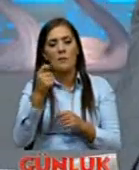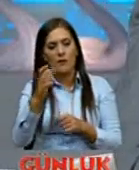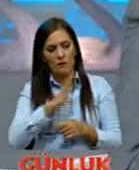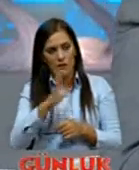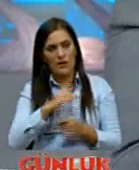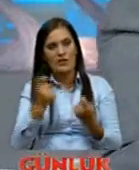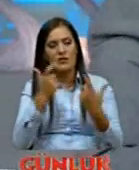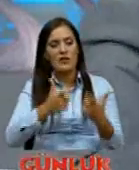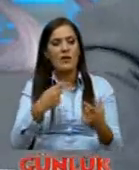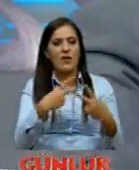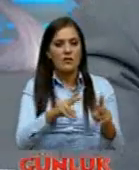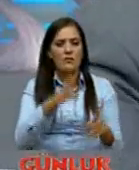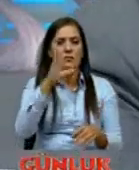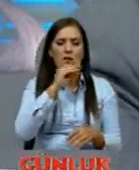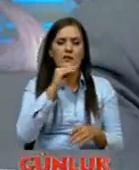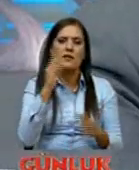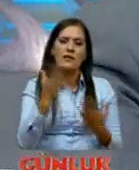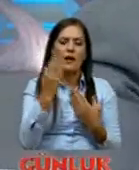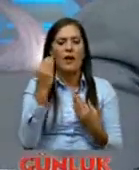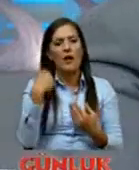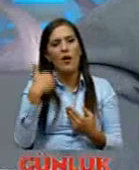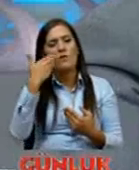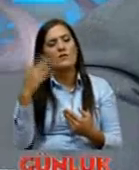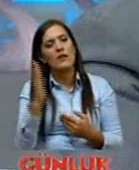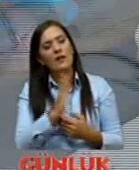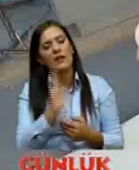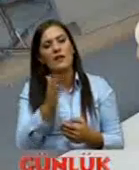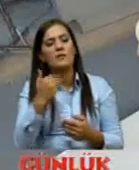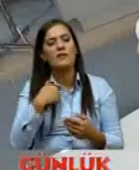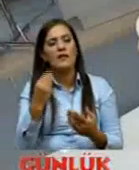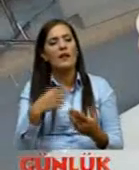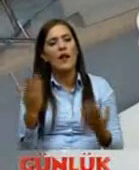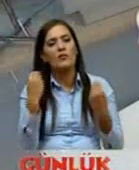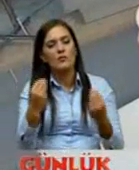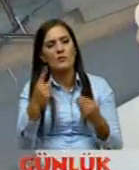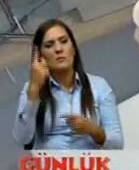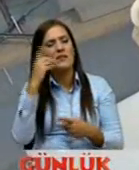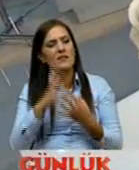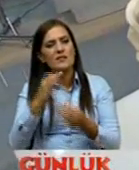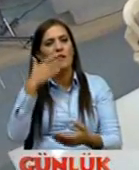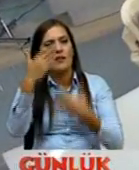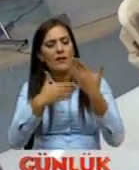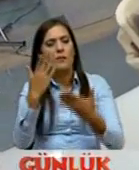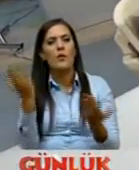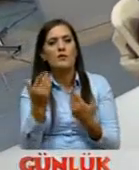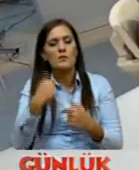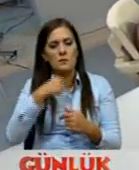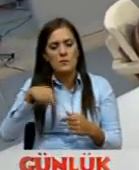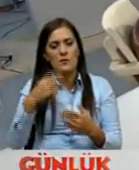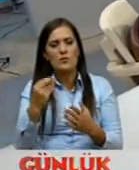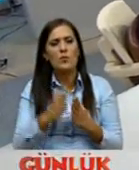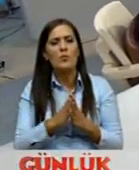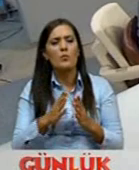var, iş yeri açıyor. Pastane daha hoşuna gitmiş, daha cazip. Birilerinin anlatımıyla. Oysa ki bizde o kadar